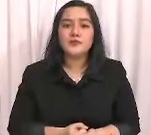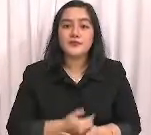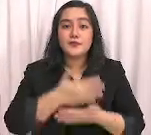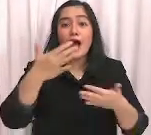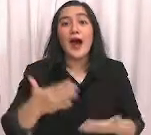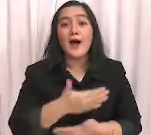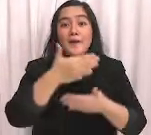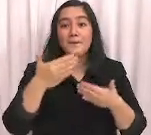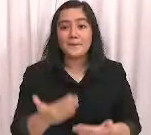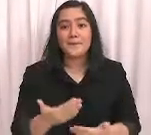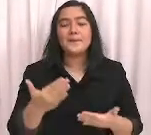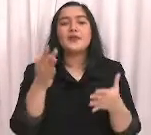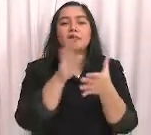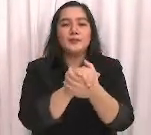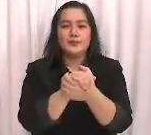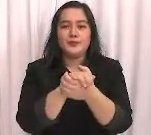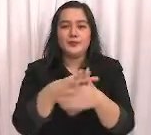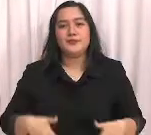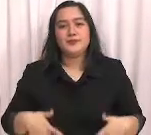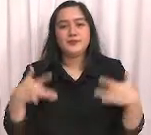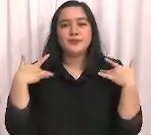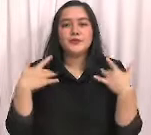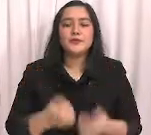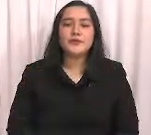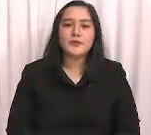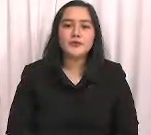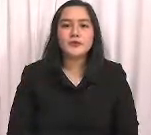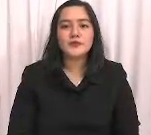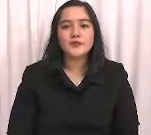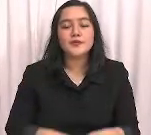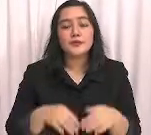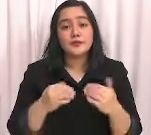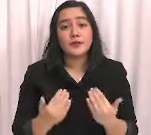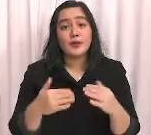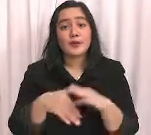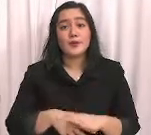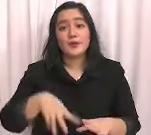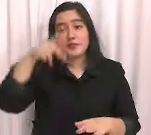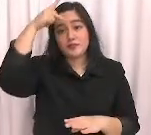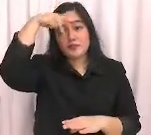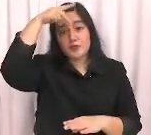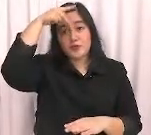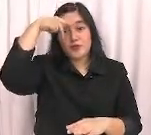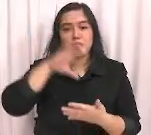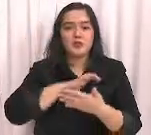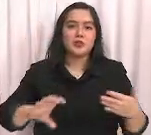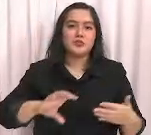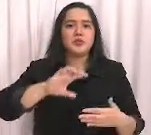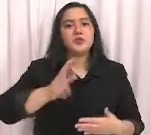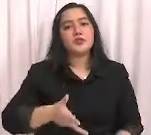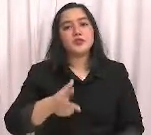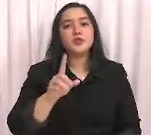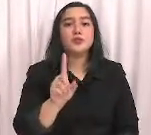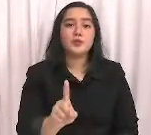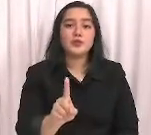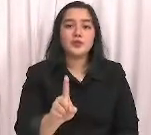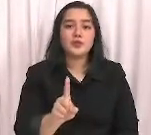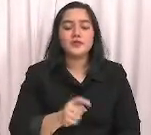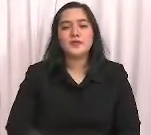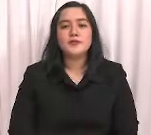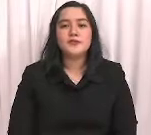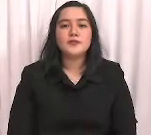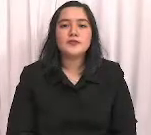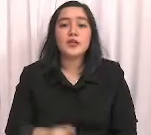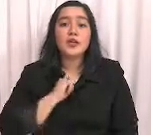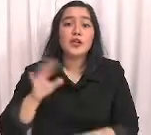masaya na pagsasama. Ano po? Now, dito po sa aklat ng Proverbs, ito po ay palagi na po nating naririnig. And I hope